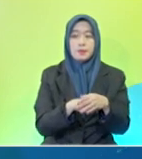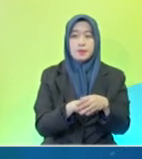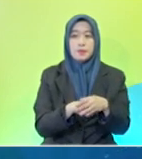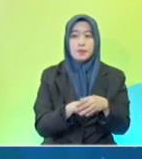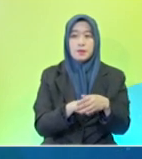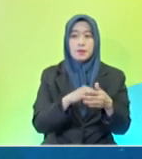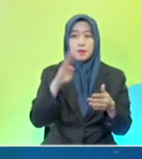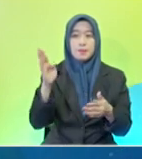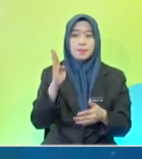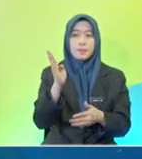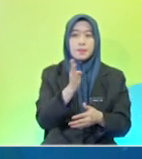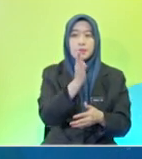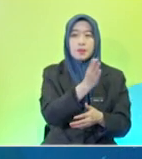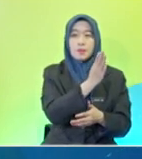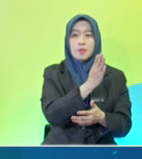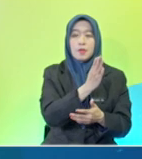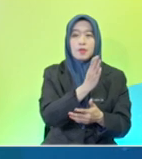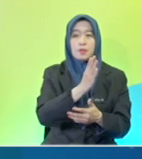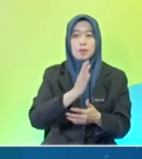Bismillah.